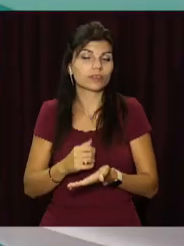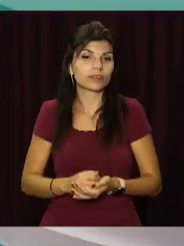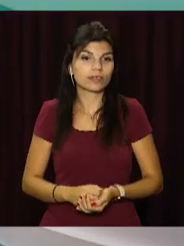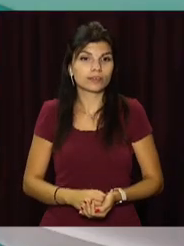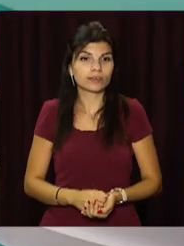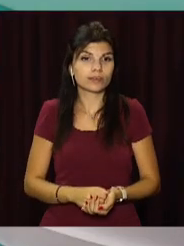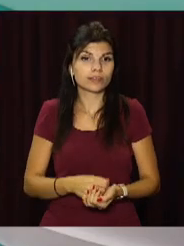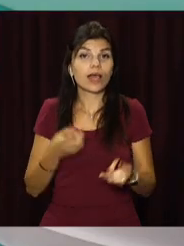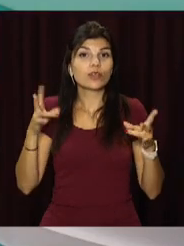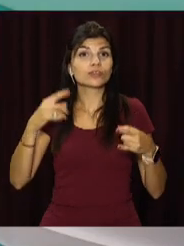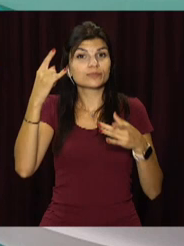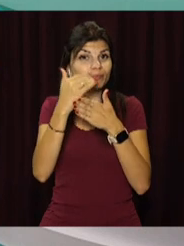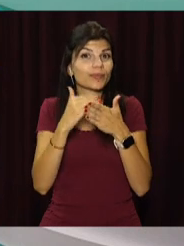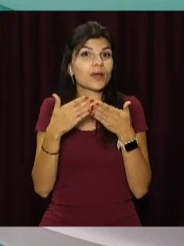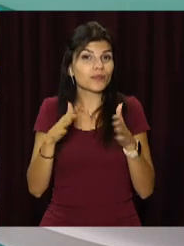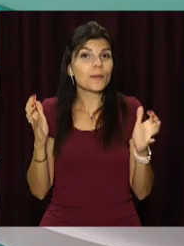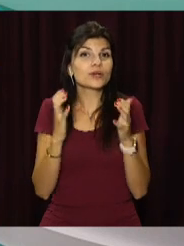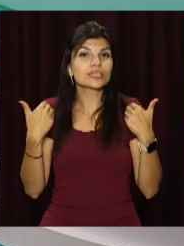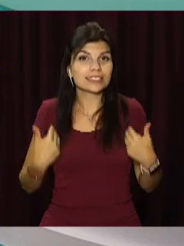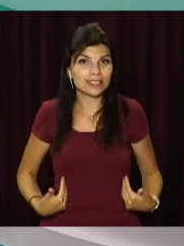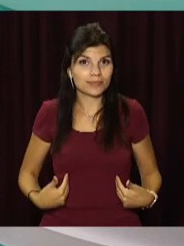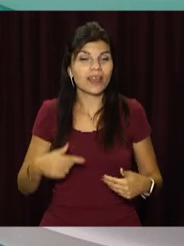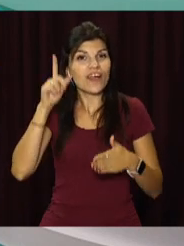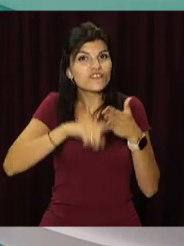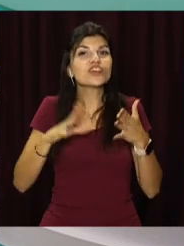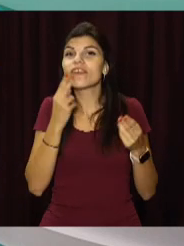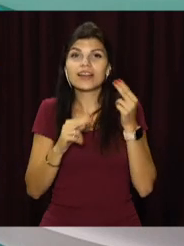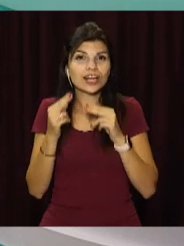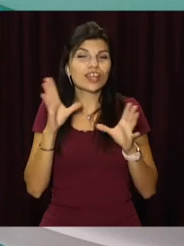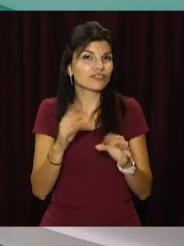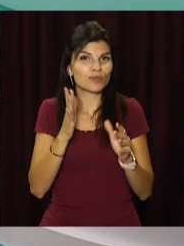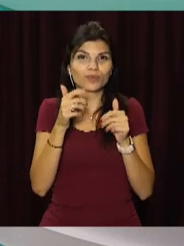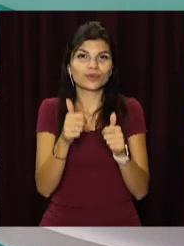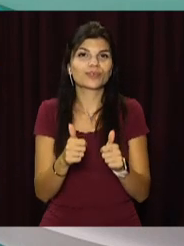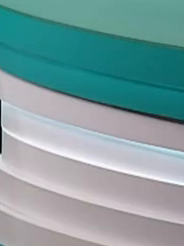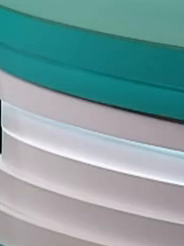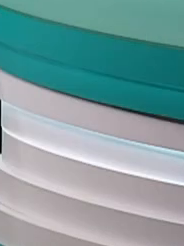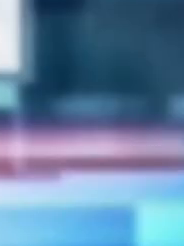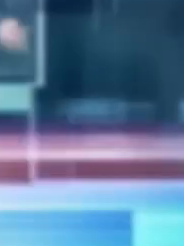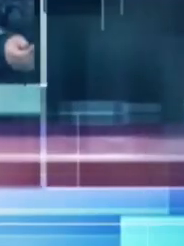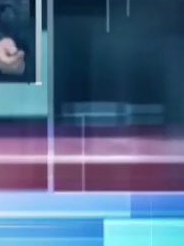YouTube-каналі. Залишайтесь відкритим, бережіть себе, вірте в краще і все буде добре.